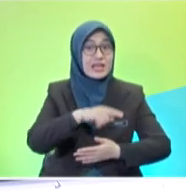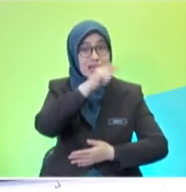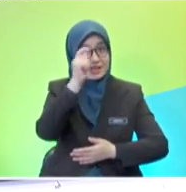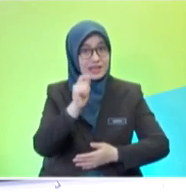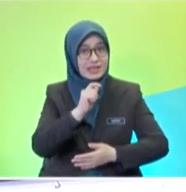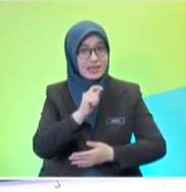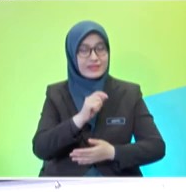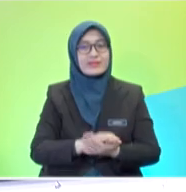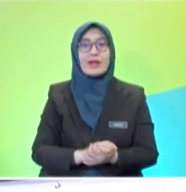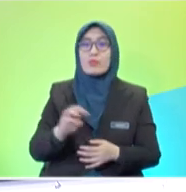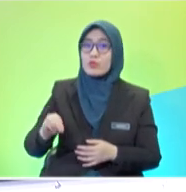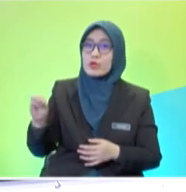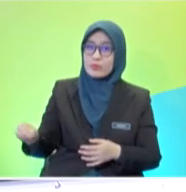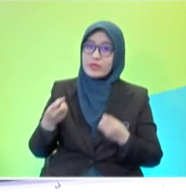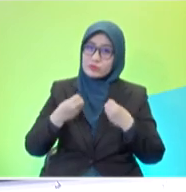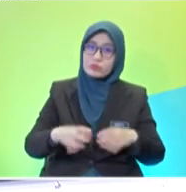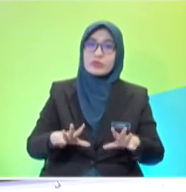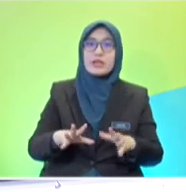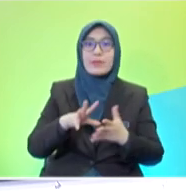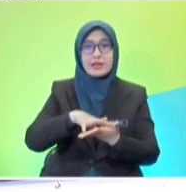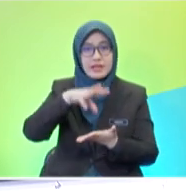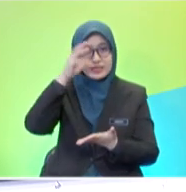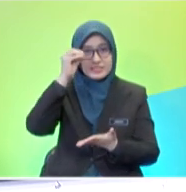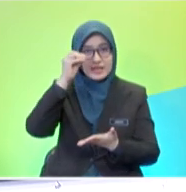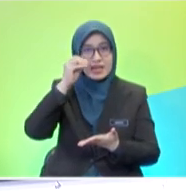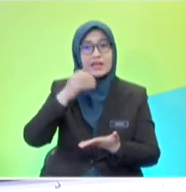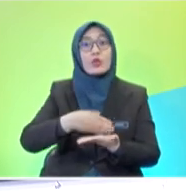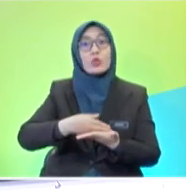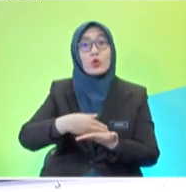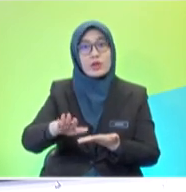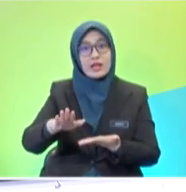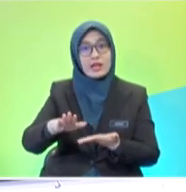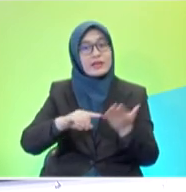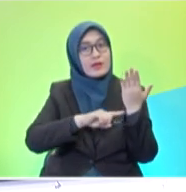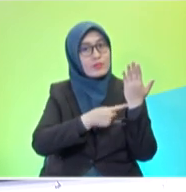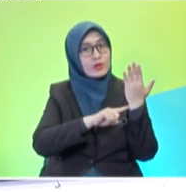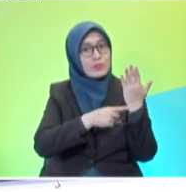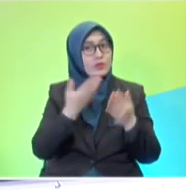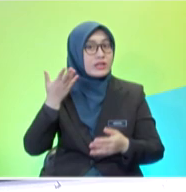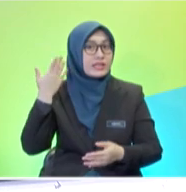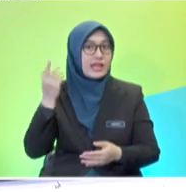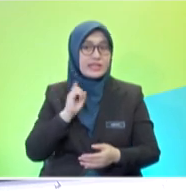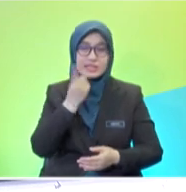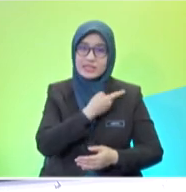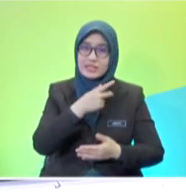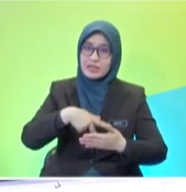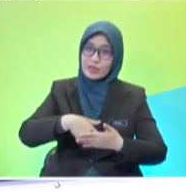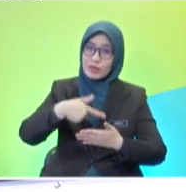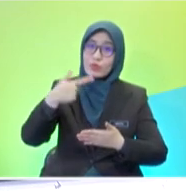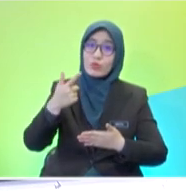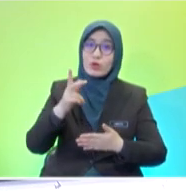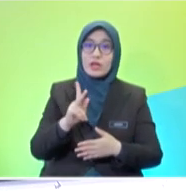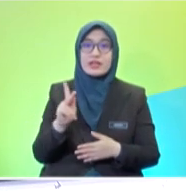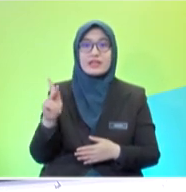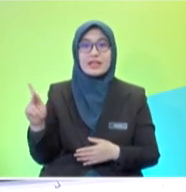operasi tulang dimana tadi kita telah mengeluarkan objek daripada himpunan